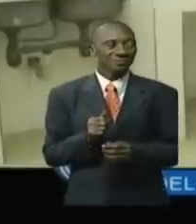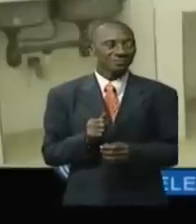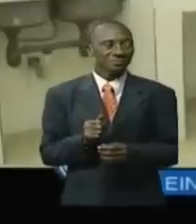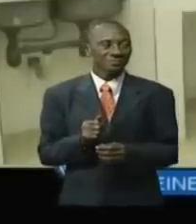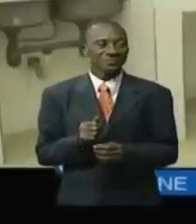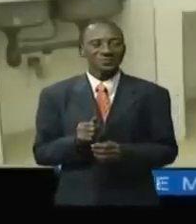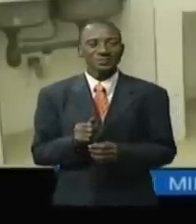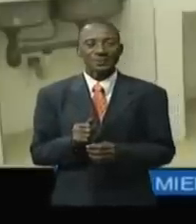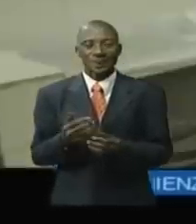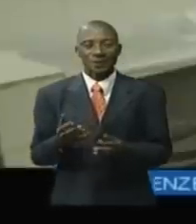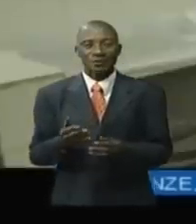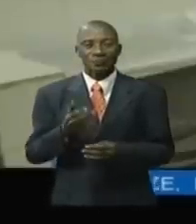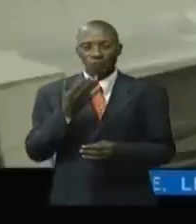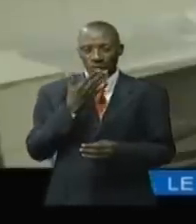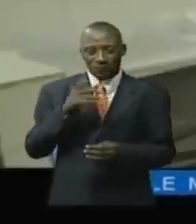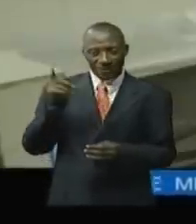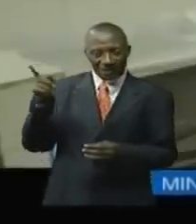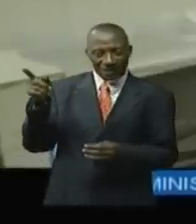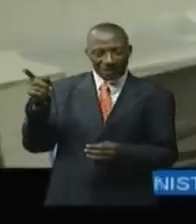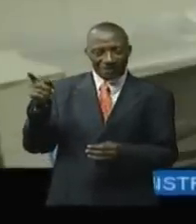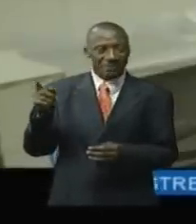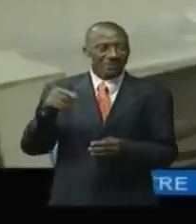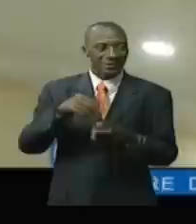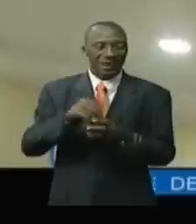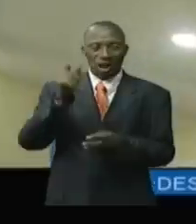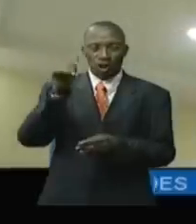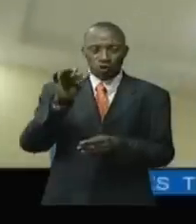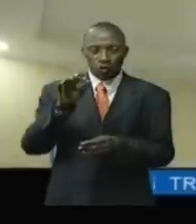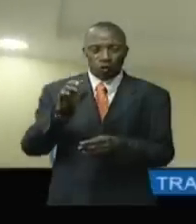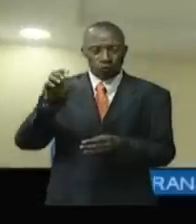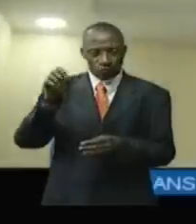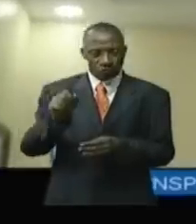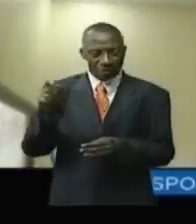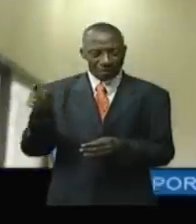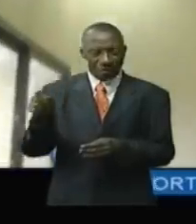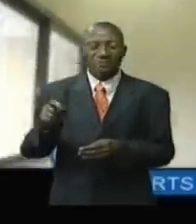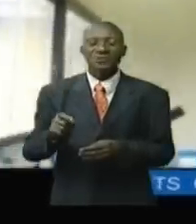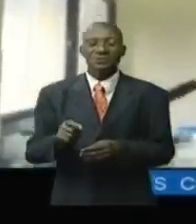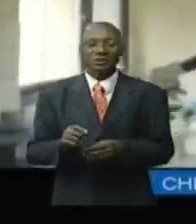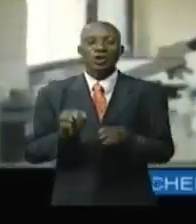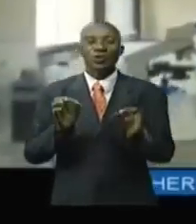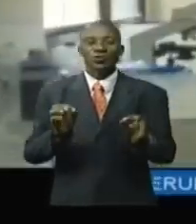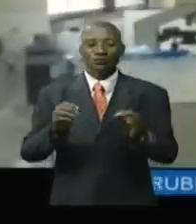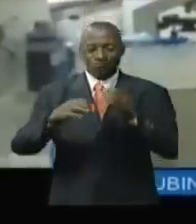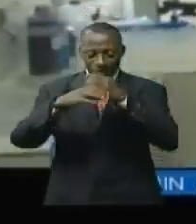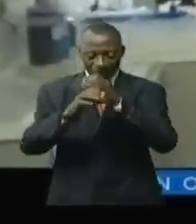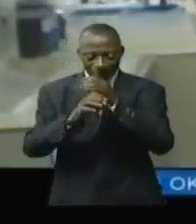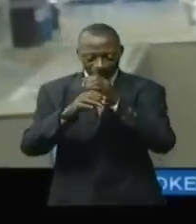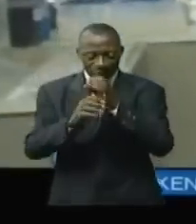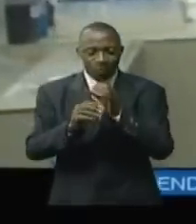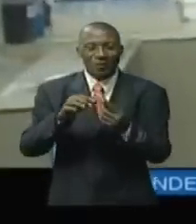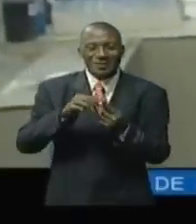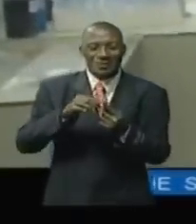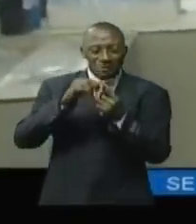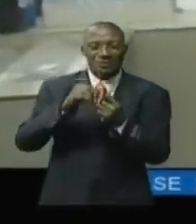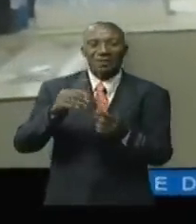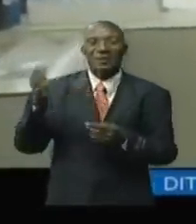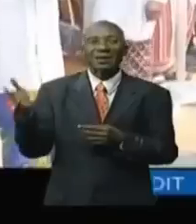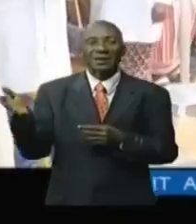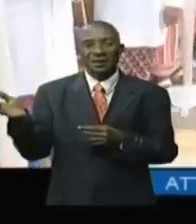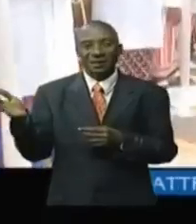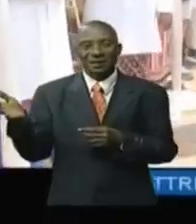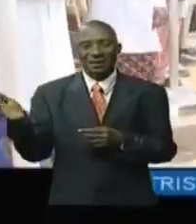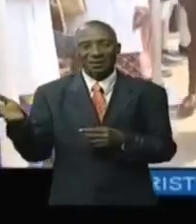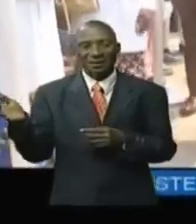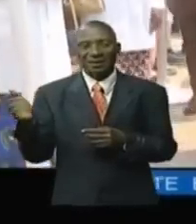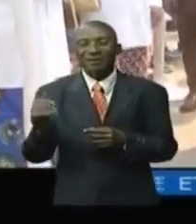dispose désormais d'un laboratoire de recherche et de diagnostic biomédical moderne. C'est le ministre de la Recherche scientifique et innovation technologique,